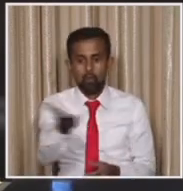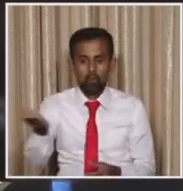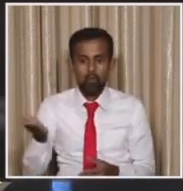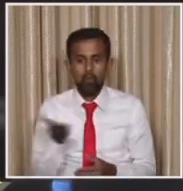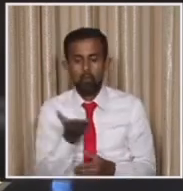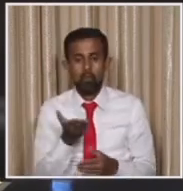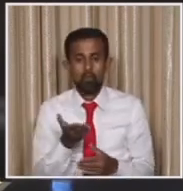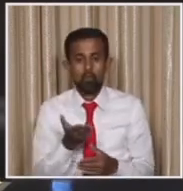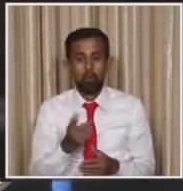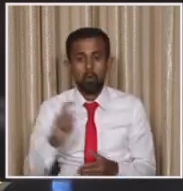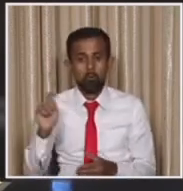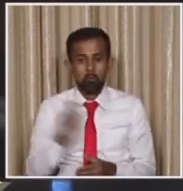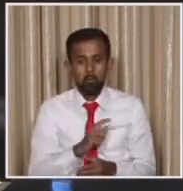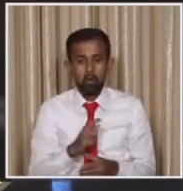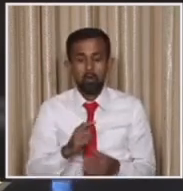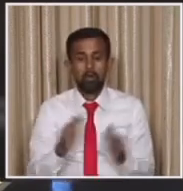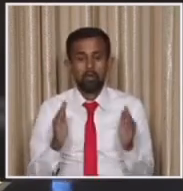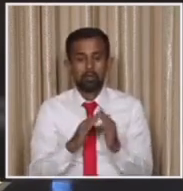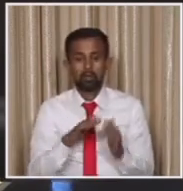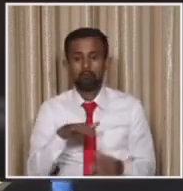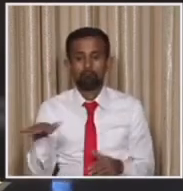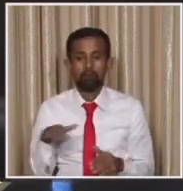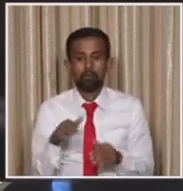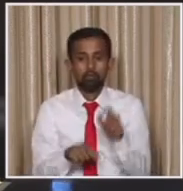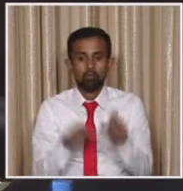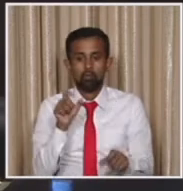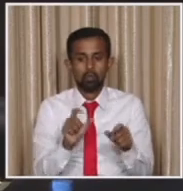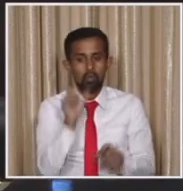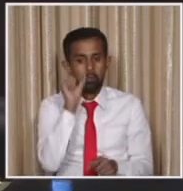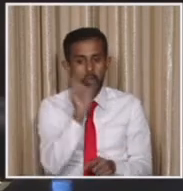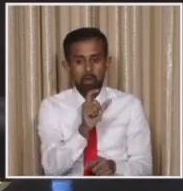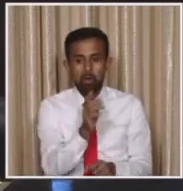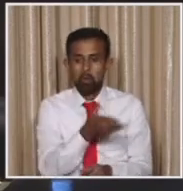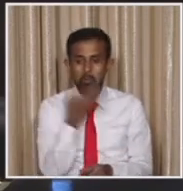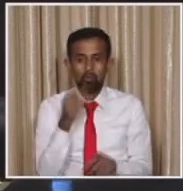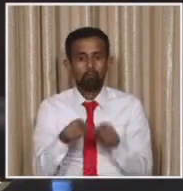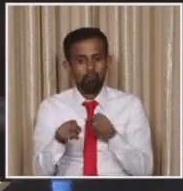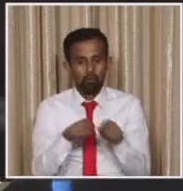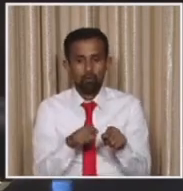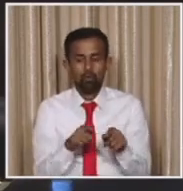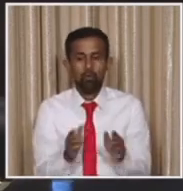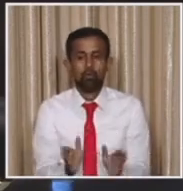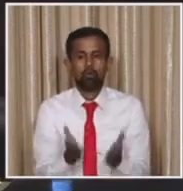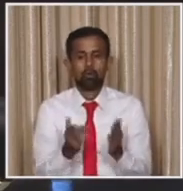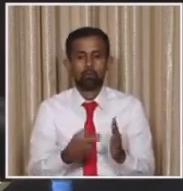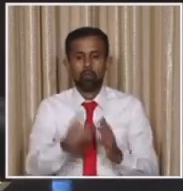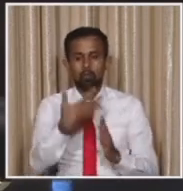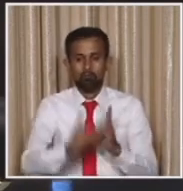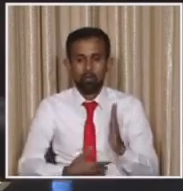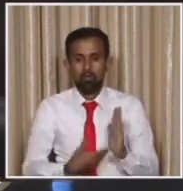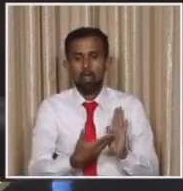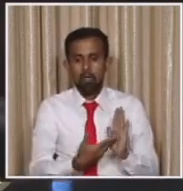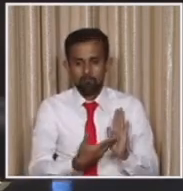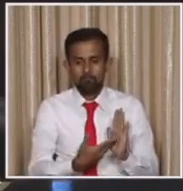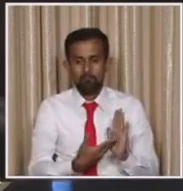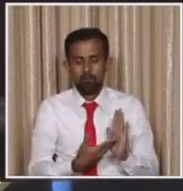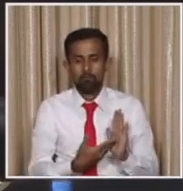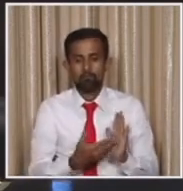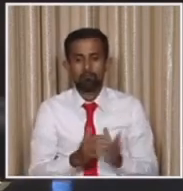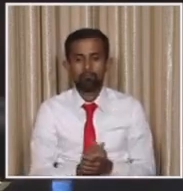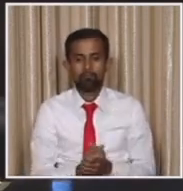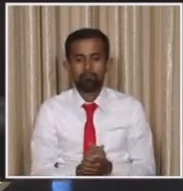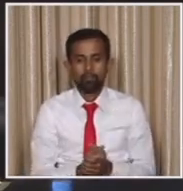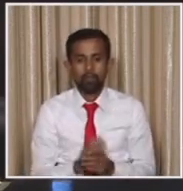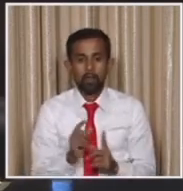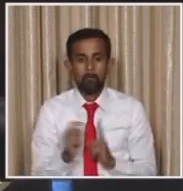දෙනාගේ වත්කම් මේ රටේ ජනතාවට බලා ගන්න පුළුවන් විදියට කරන්න පුළුවන්. මේ වාර්තාවේ තියෙනවා ගරු සභාපතිතුමනි,